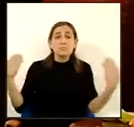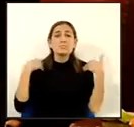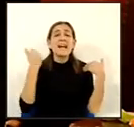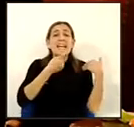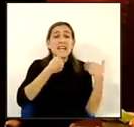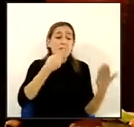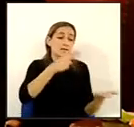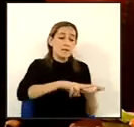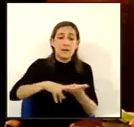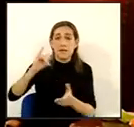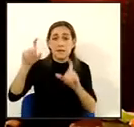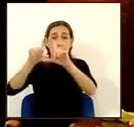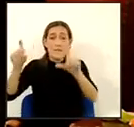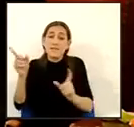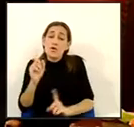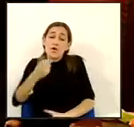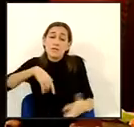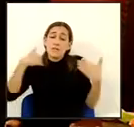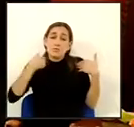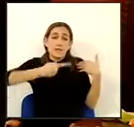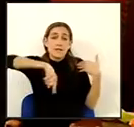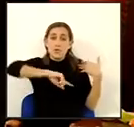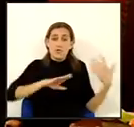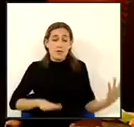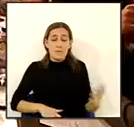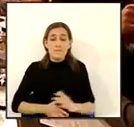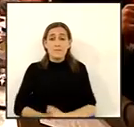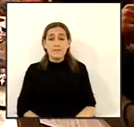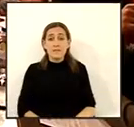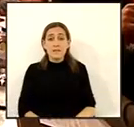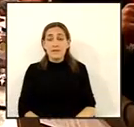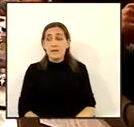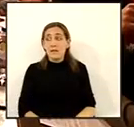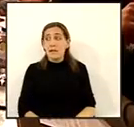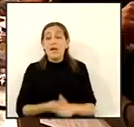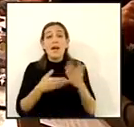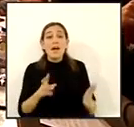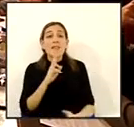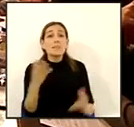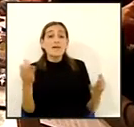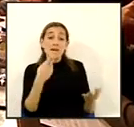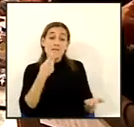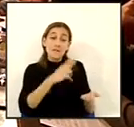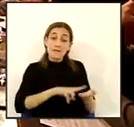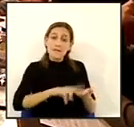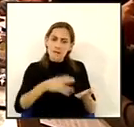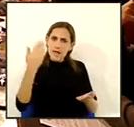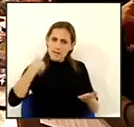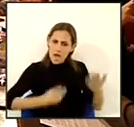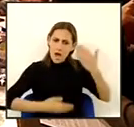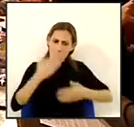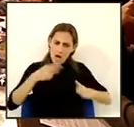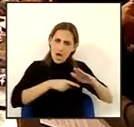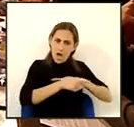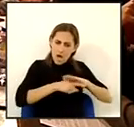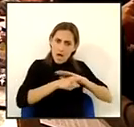no precisament el consistori biguetà. En aquest sentit, ens consta que els respectius sindicats ja estan fent les seves gestions necessàries per